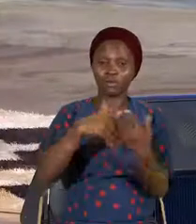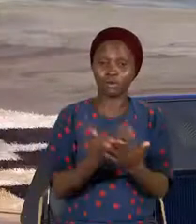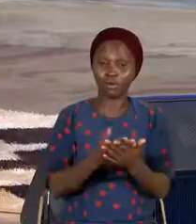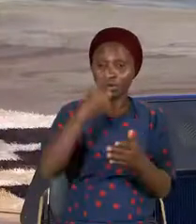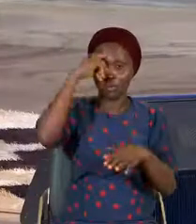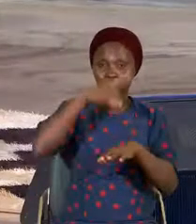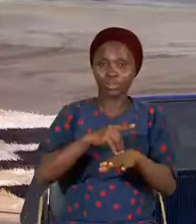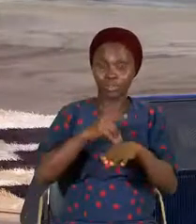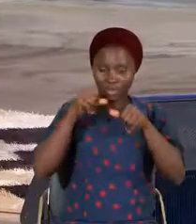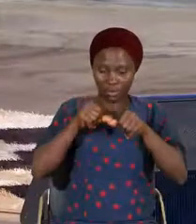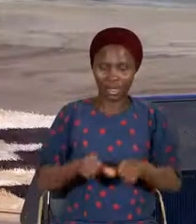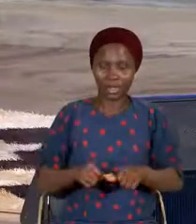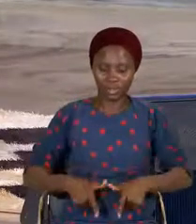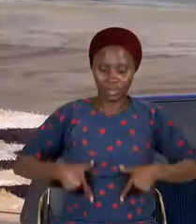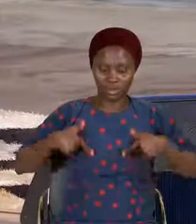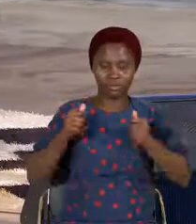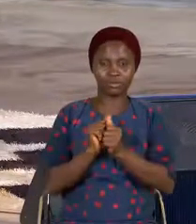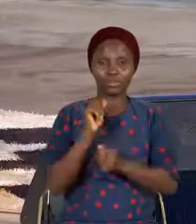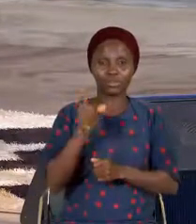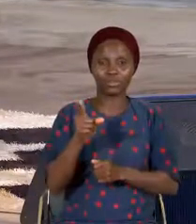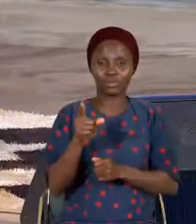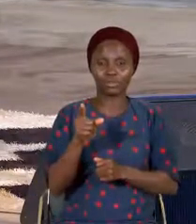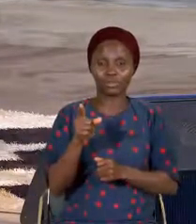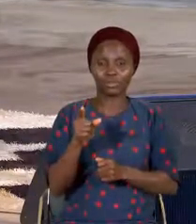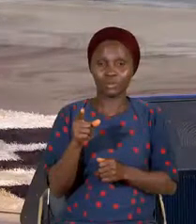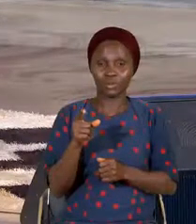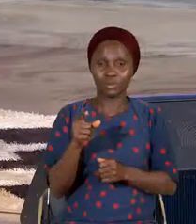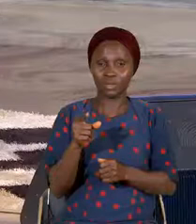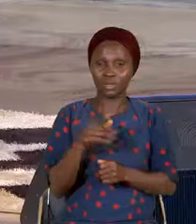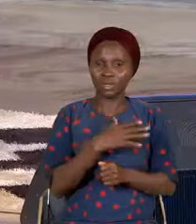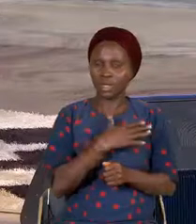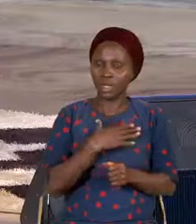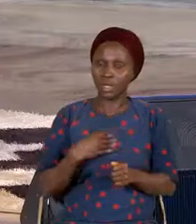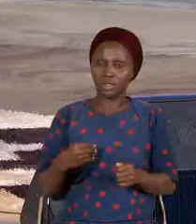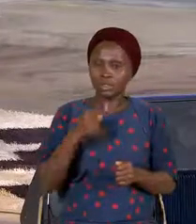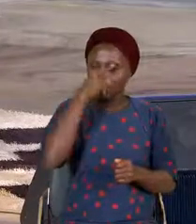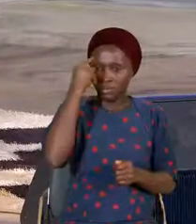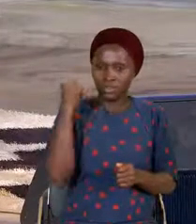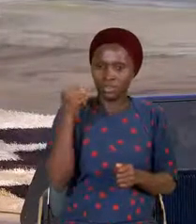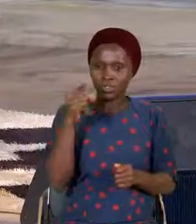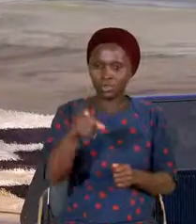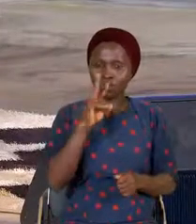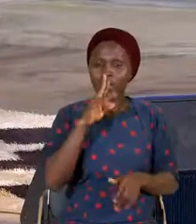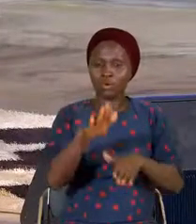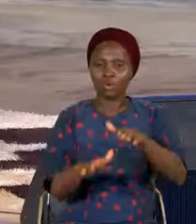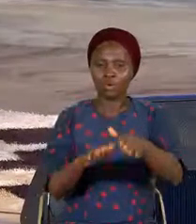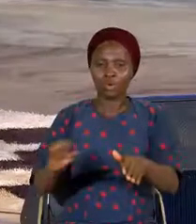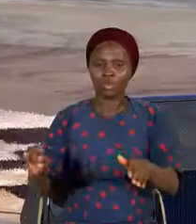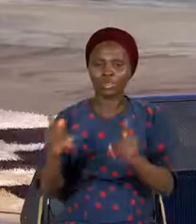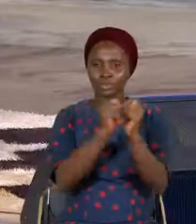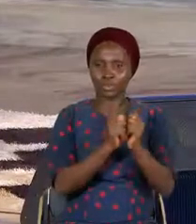sagesse réside en vous. Il vit avec vous. Et parce que vous marchez